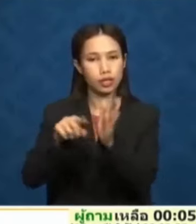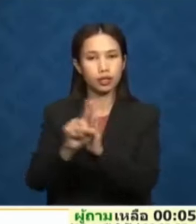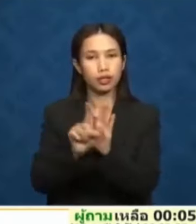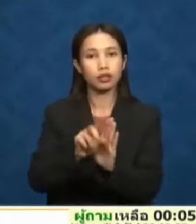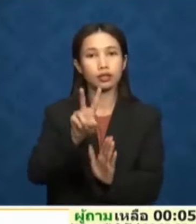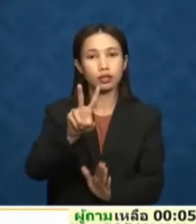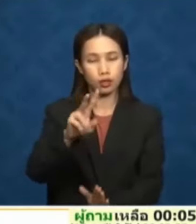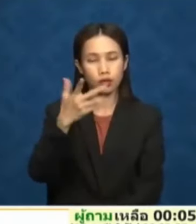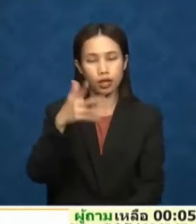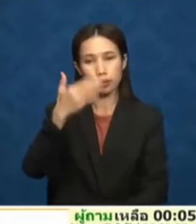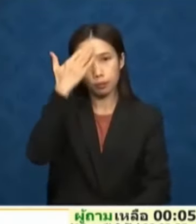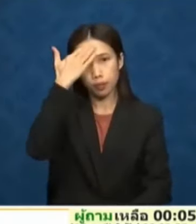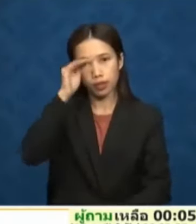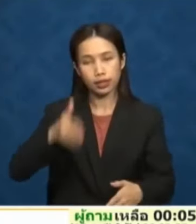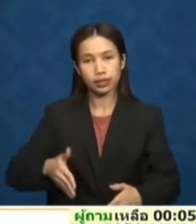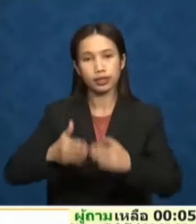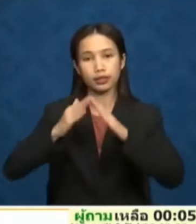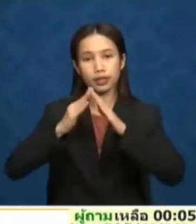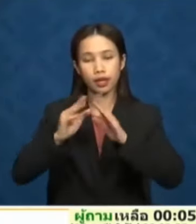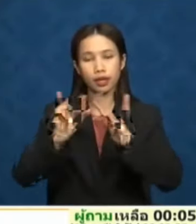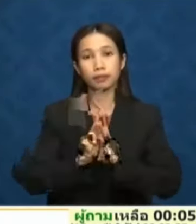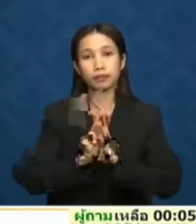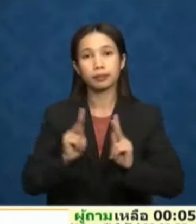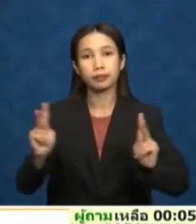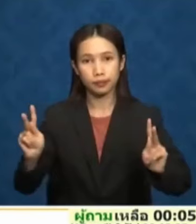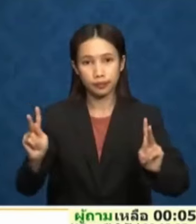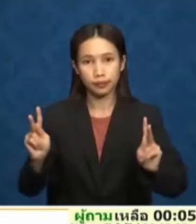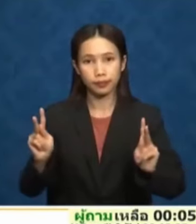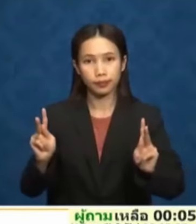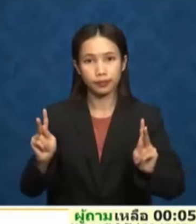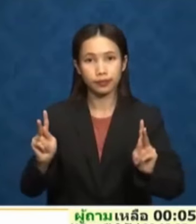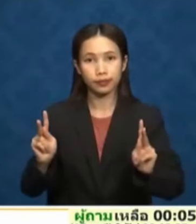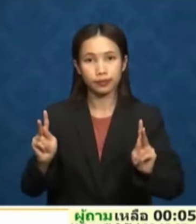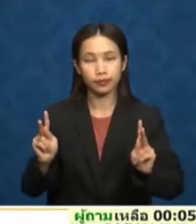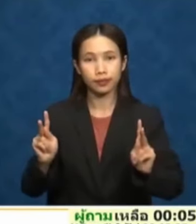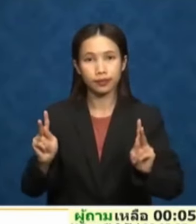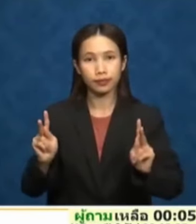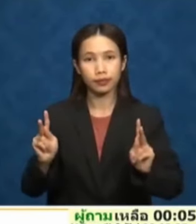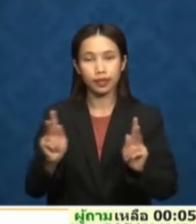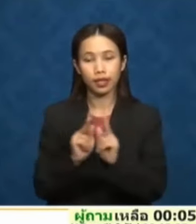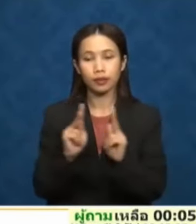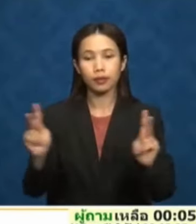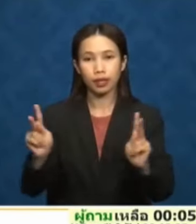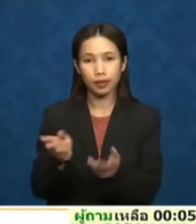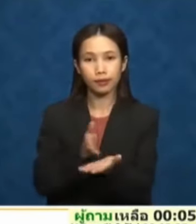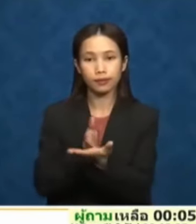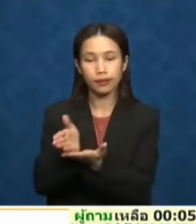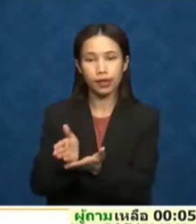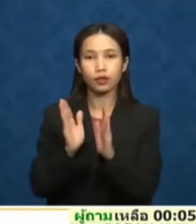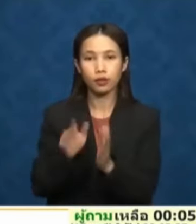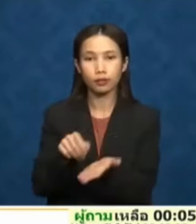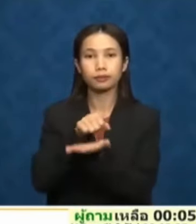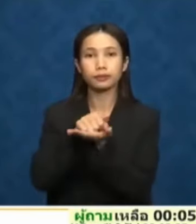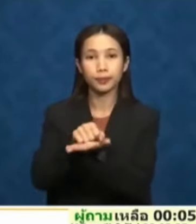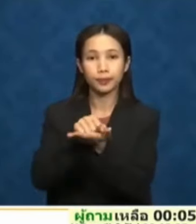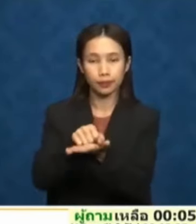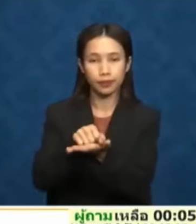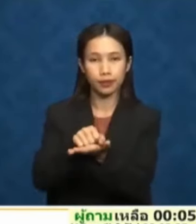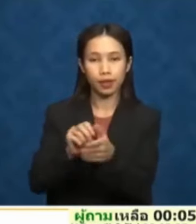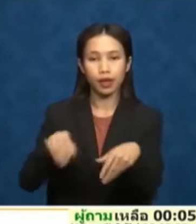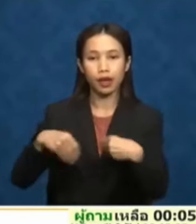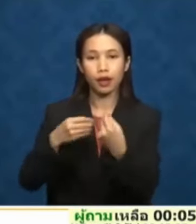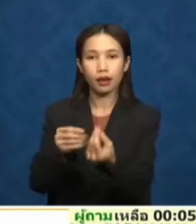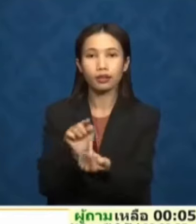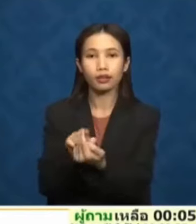ตั้งที่เราเรียกว่าคณะกรรมการฝ่ายผู้ให้บริการเพื่อมา